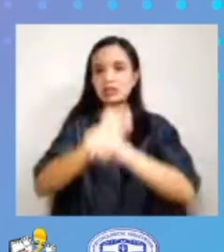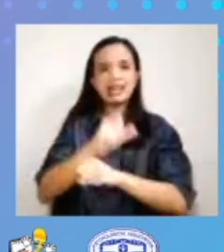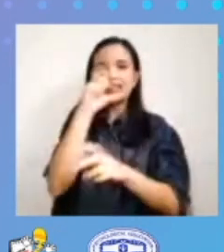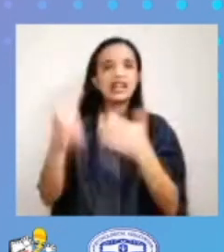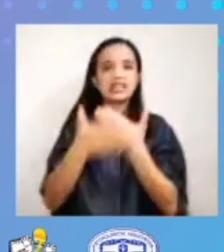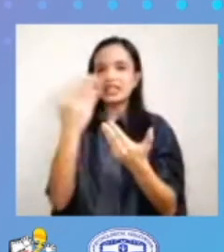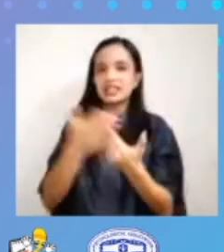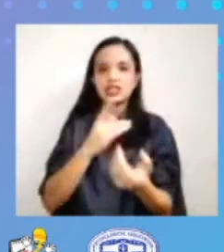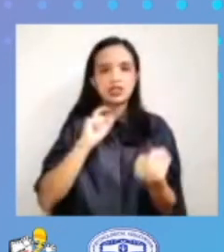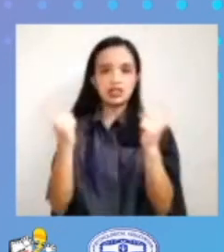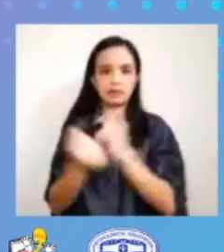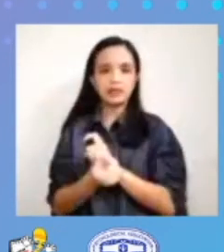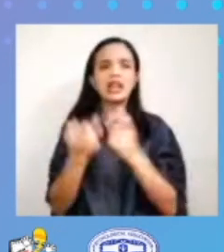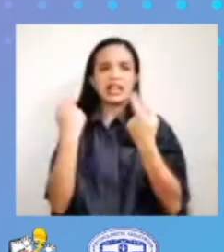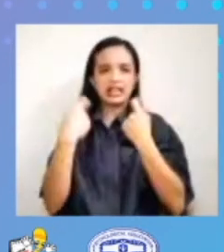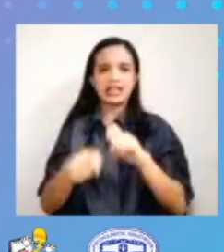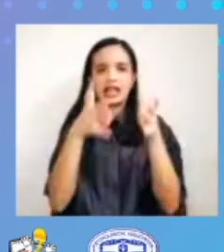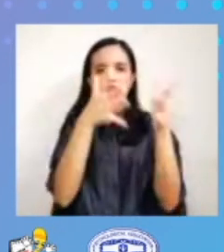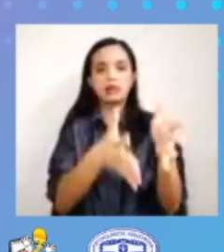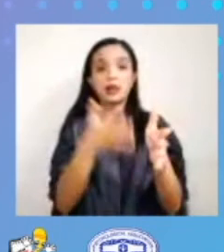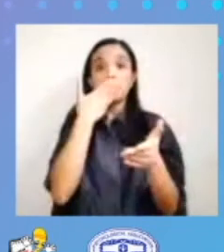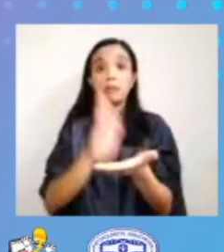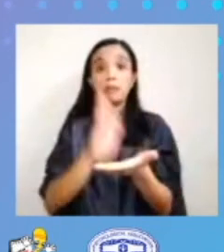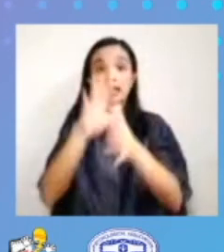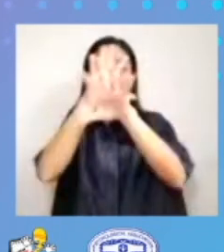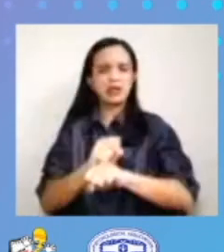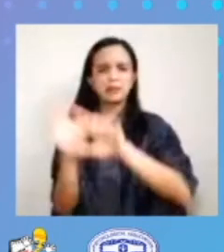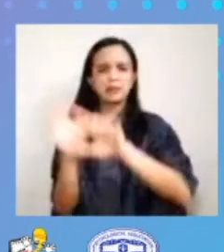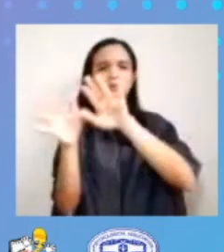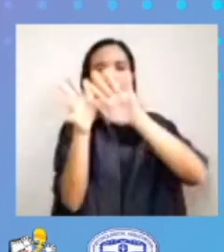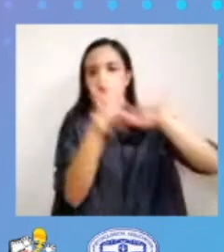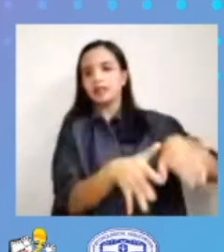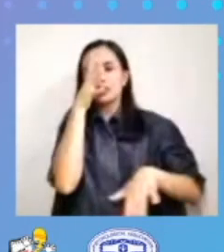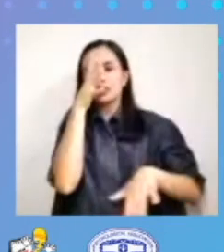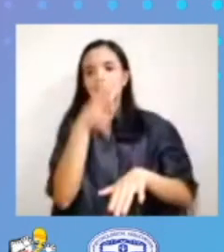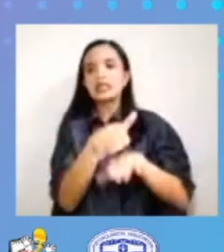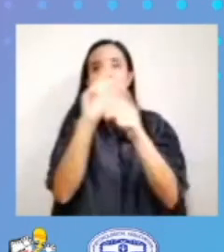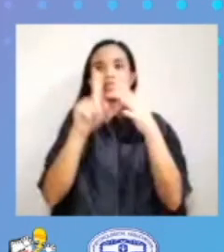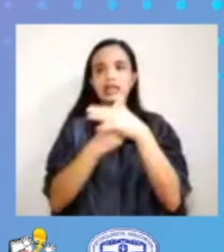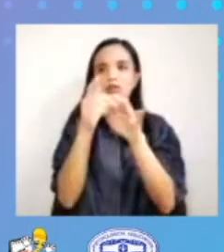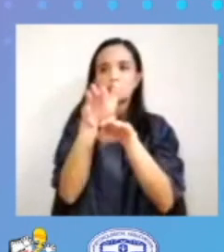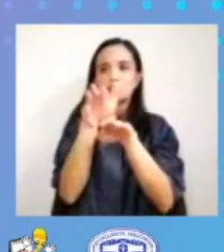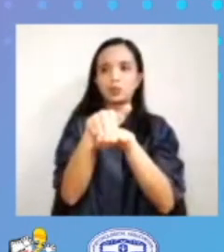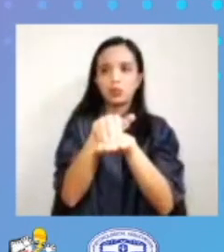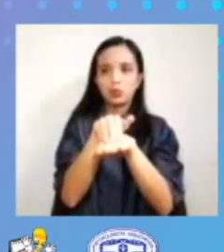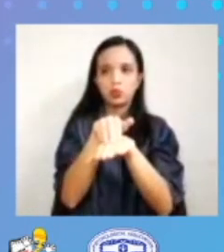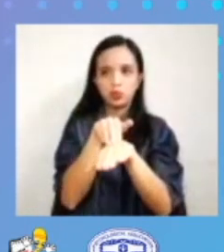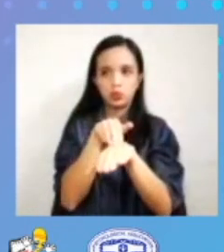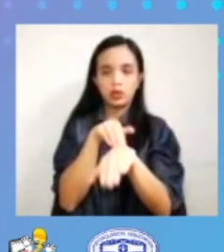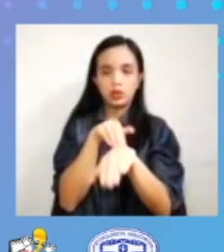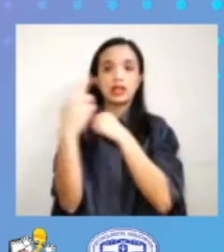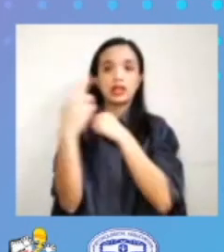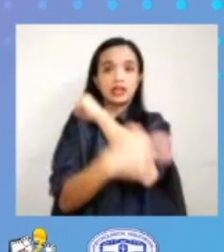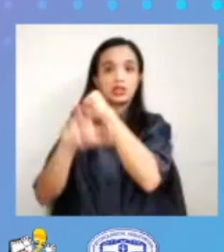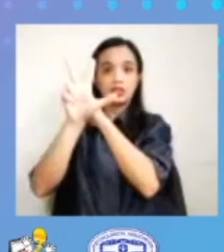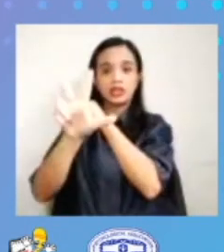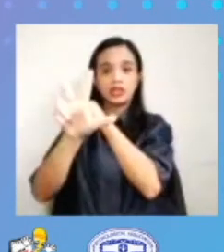may mga comments hanggang na tayo kaya dito. Lang. Yes, opo. Ayan, may mga comments na tayo dito from our viewers. No? Ito po mula kay